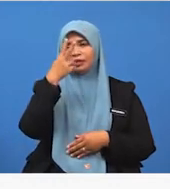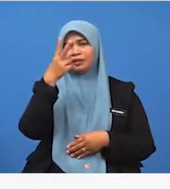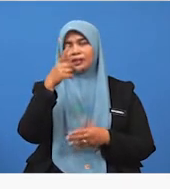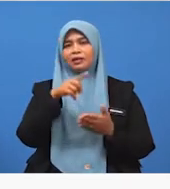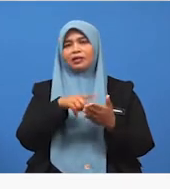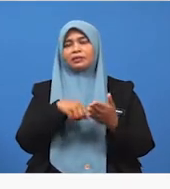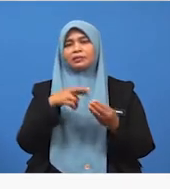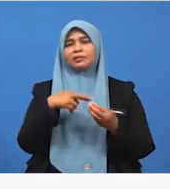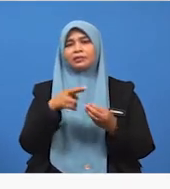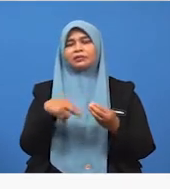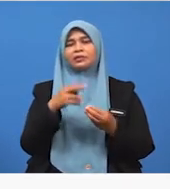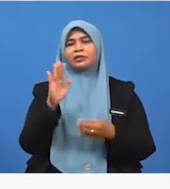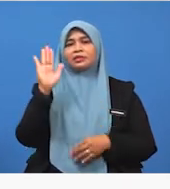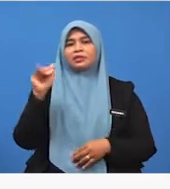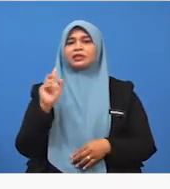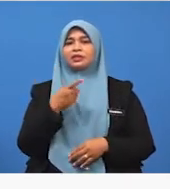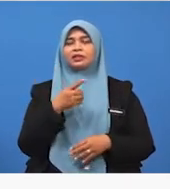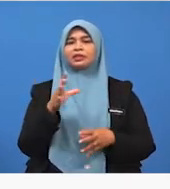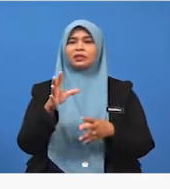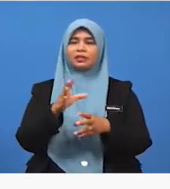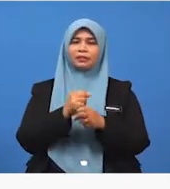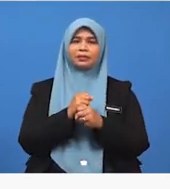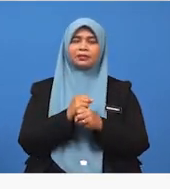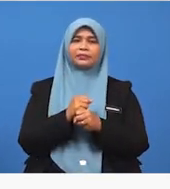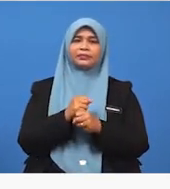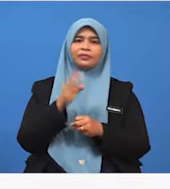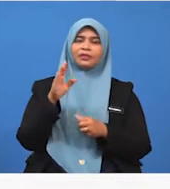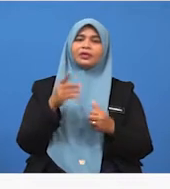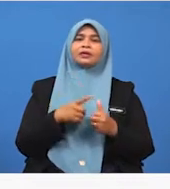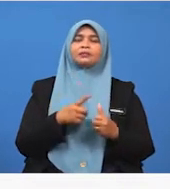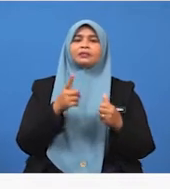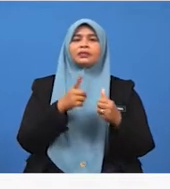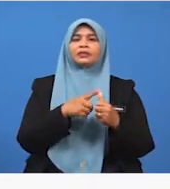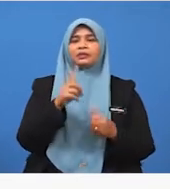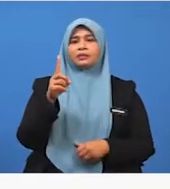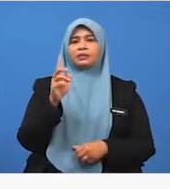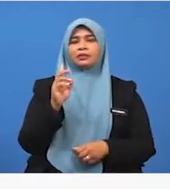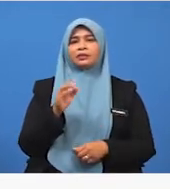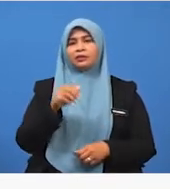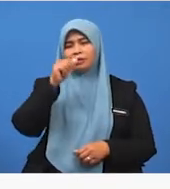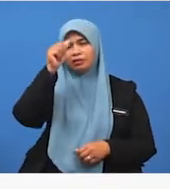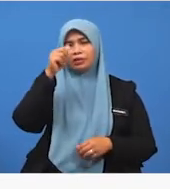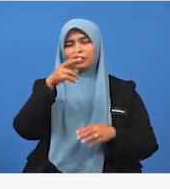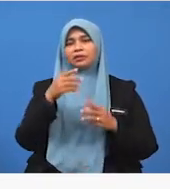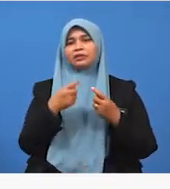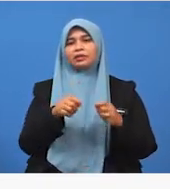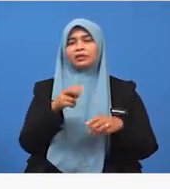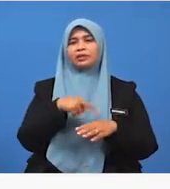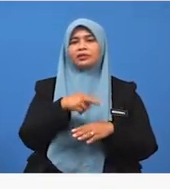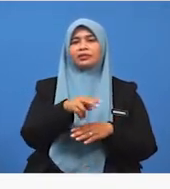pertama, Allah Subhanahu Wa Taala telah menurunkan Al-Quran sebagai satu mukjizat